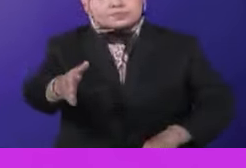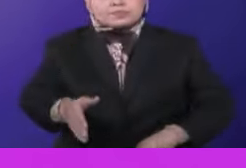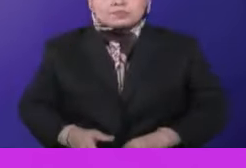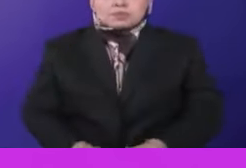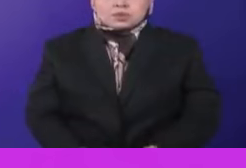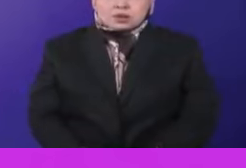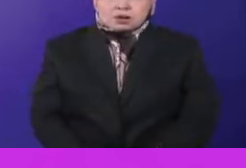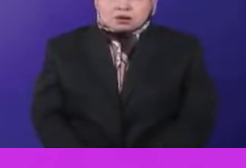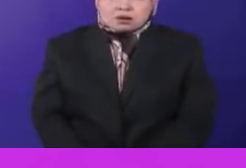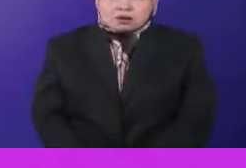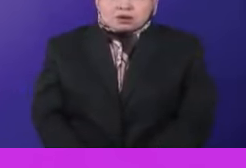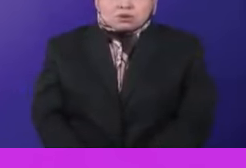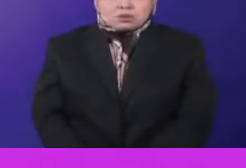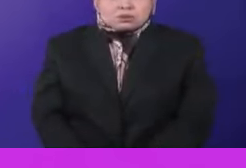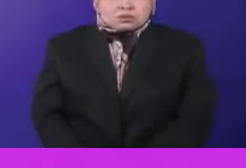تعلمون.